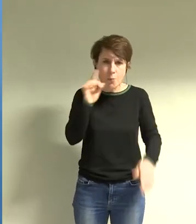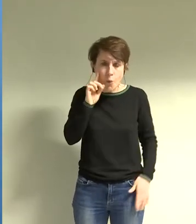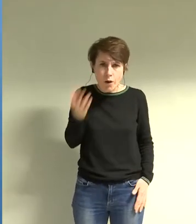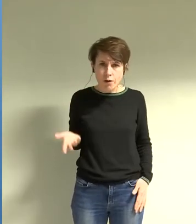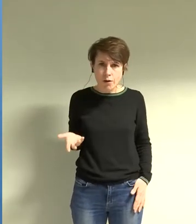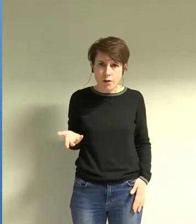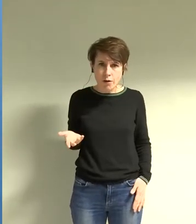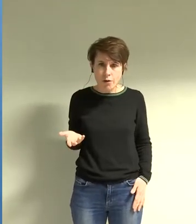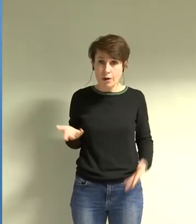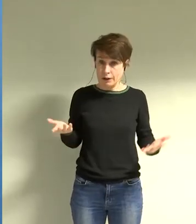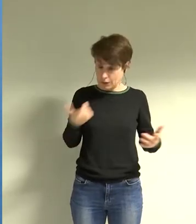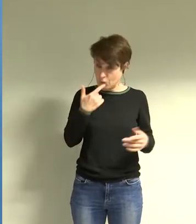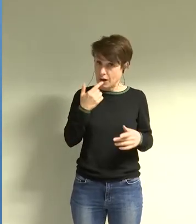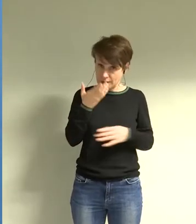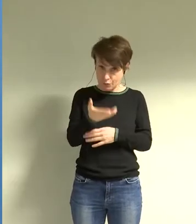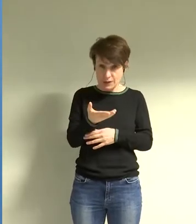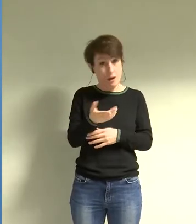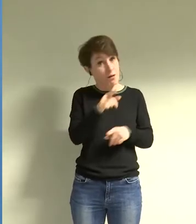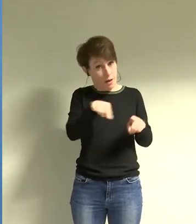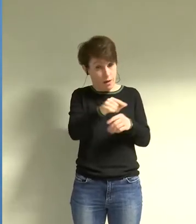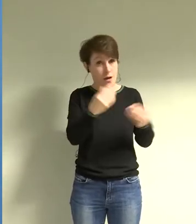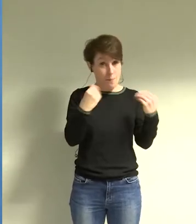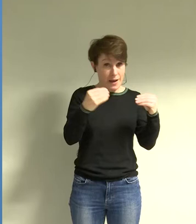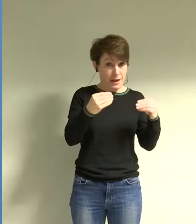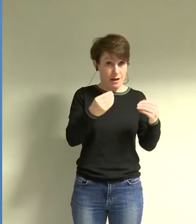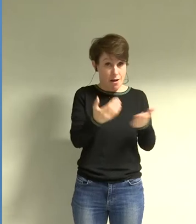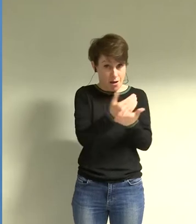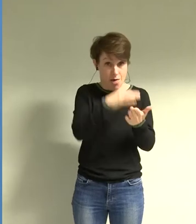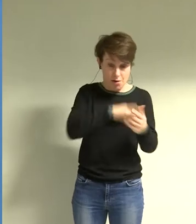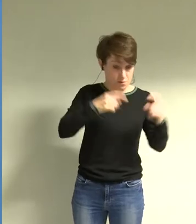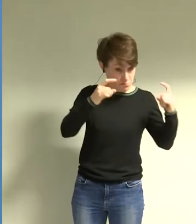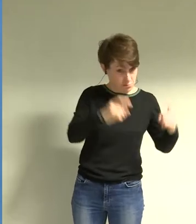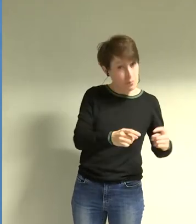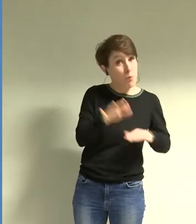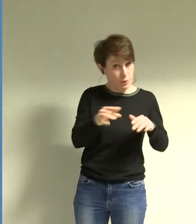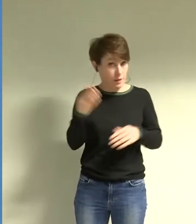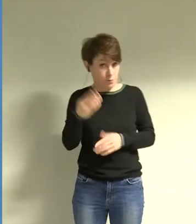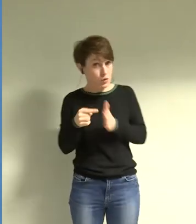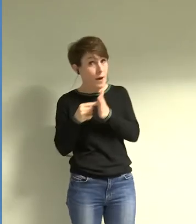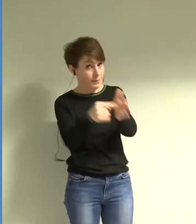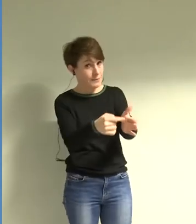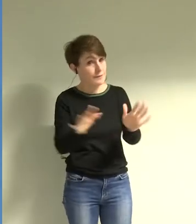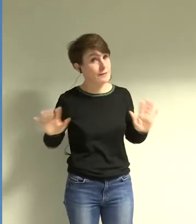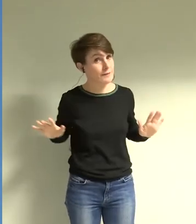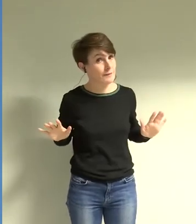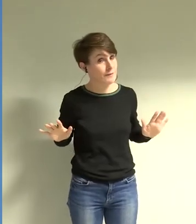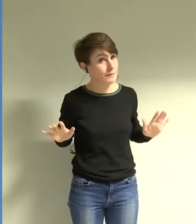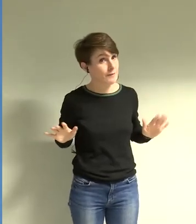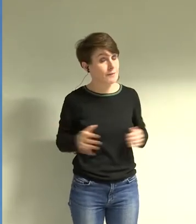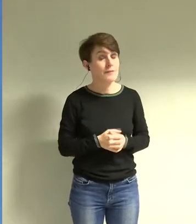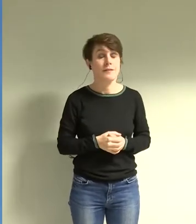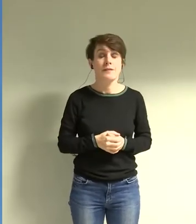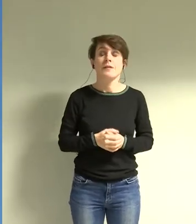une étude sérieuse d'indemnisation alors quand à notre habitude nous allons